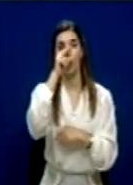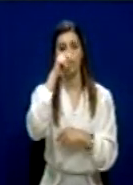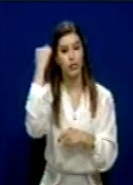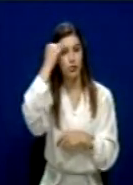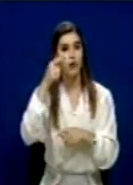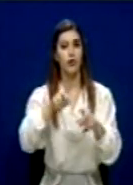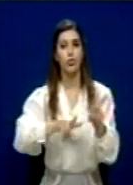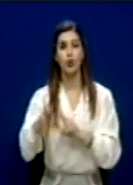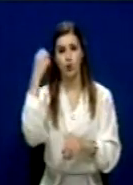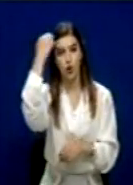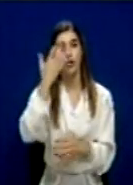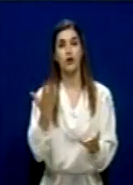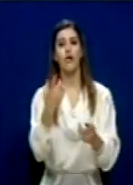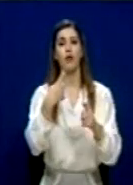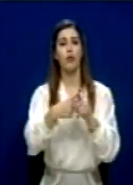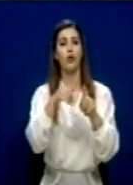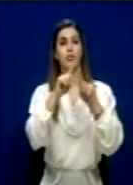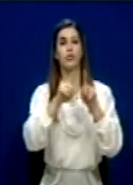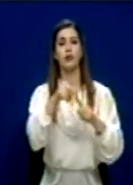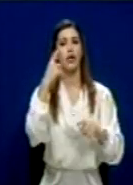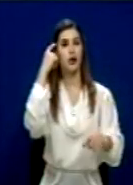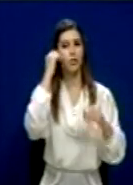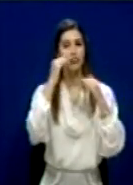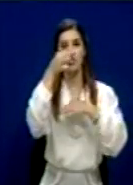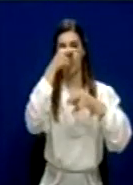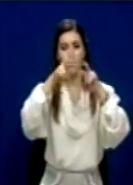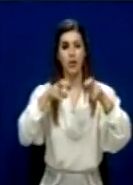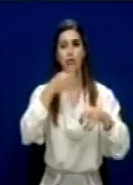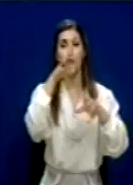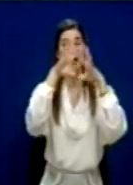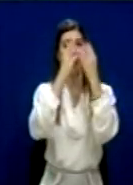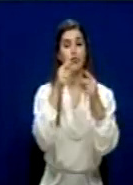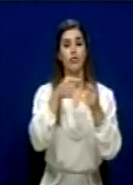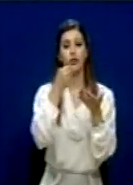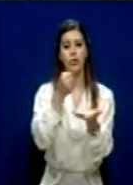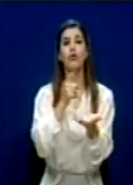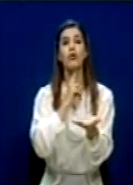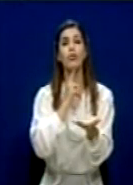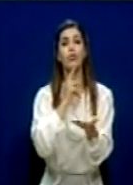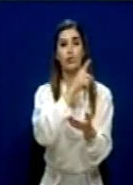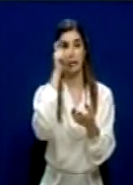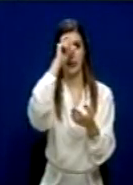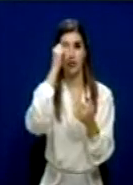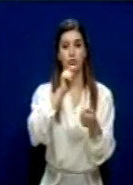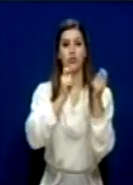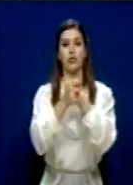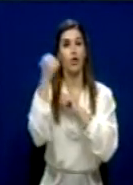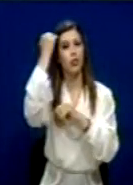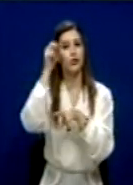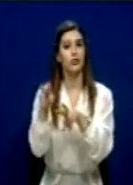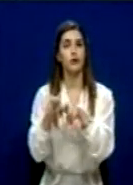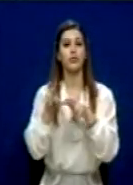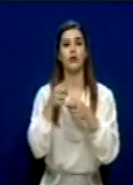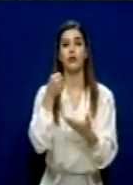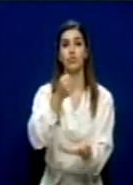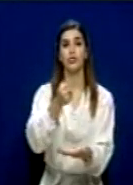gjyqësisë së Kosovës, madje dhe të agjencisë së inteligjencës së Kosovës dhe nga financimi nga Serbia po kalojnë në financim të Kosovës. Pra tash